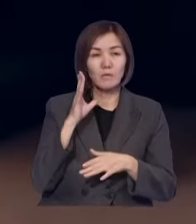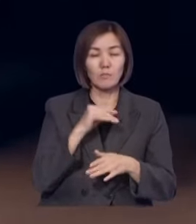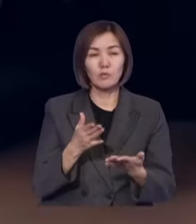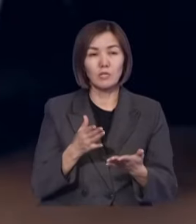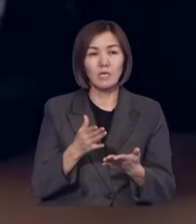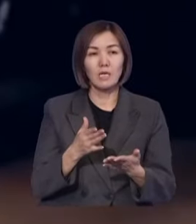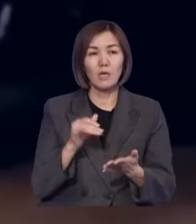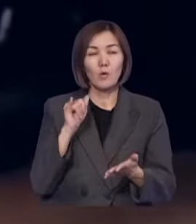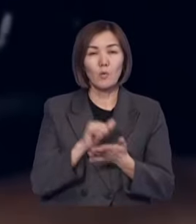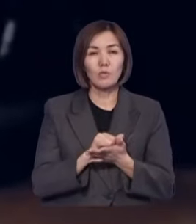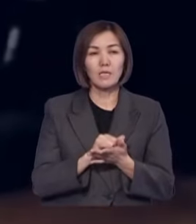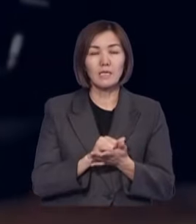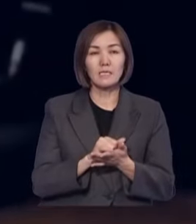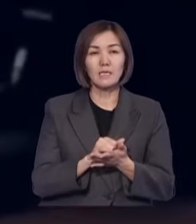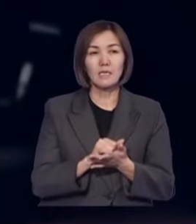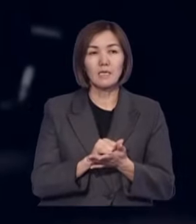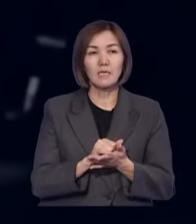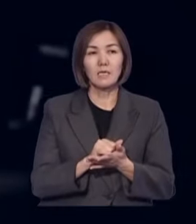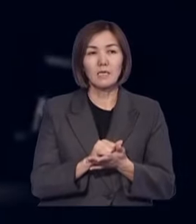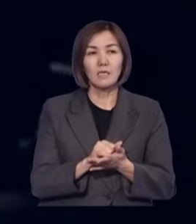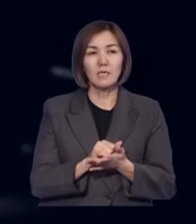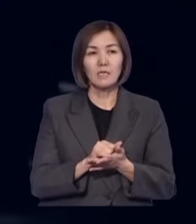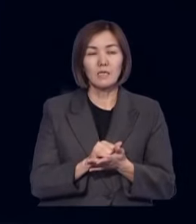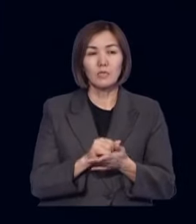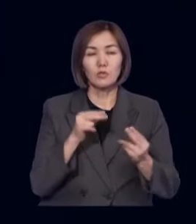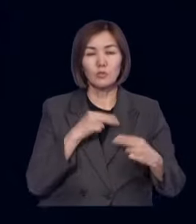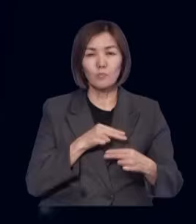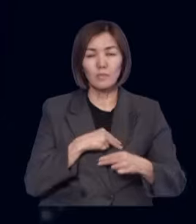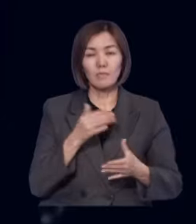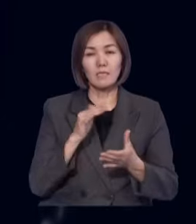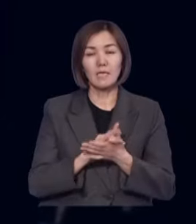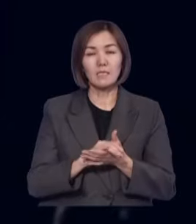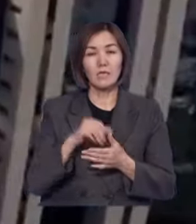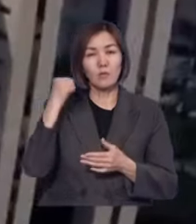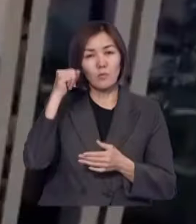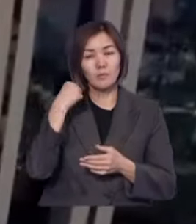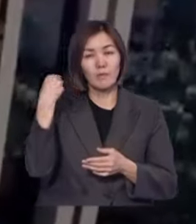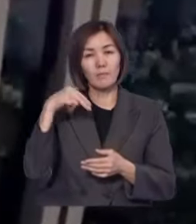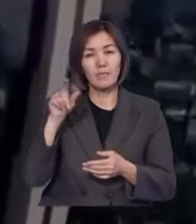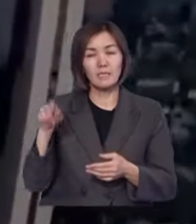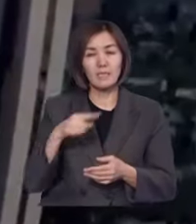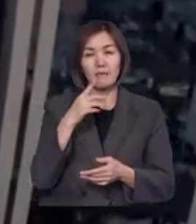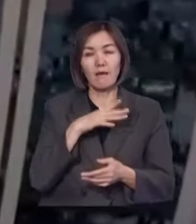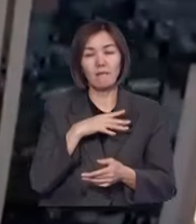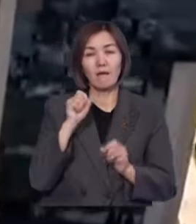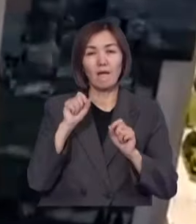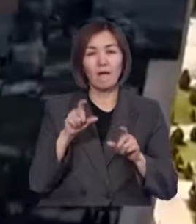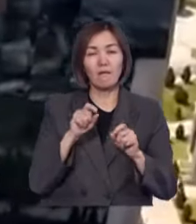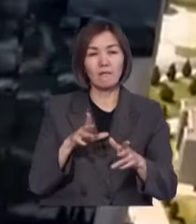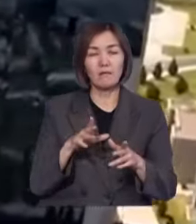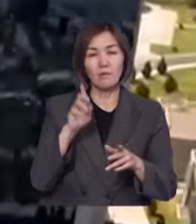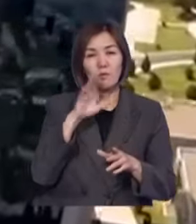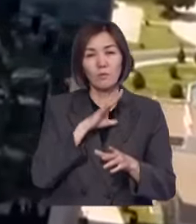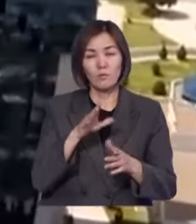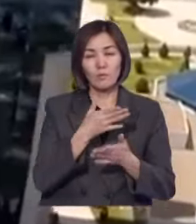облысында орналасқан Гафкар Групп кәсіпорнының жұмысымен танысқан Өзбекстан президенті Шавкат Мирзиев айтты. Алтын өндірмейтін елдердің